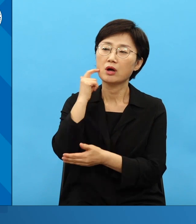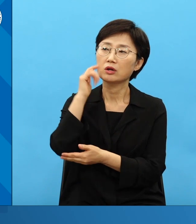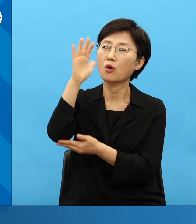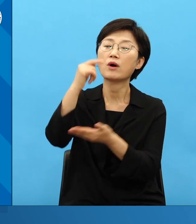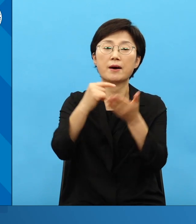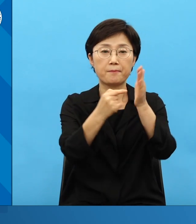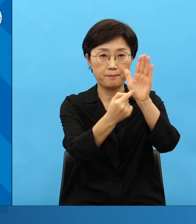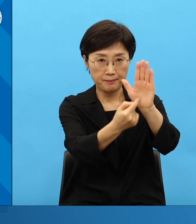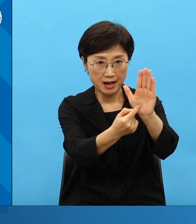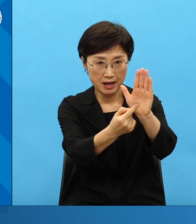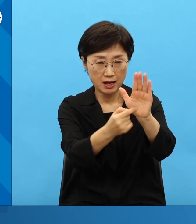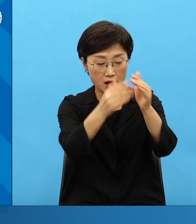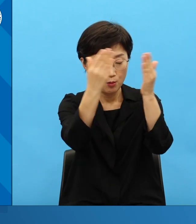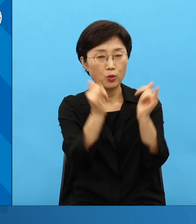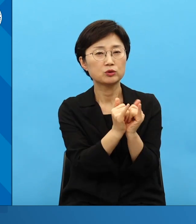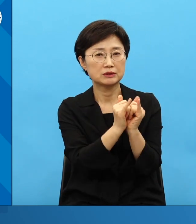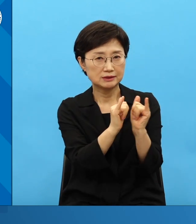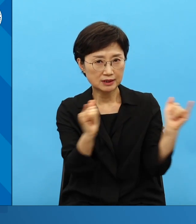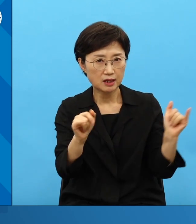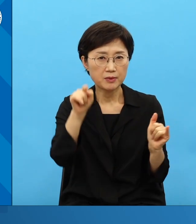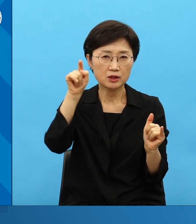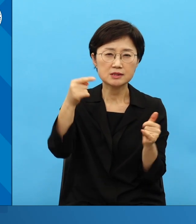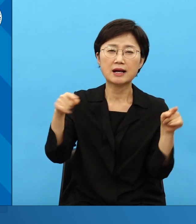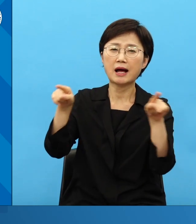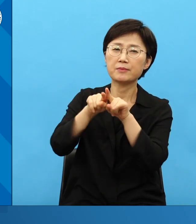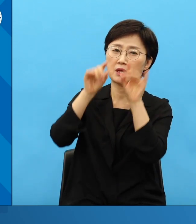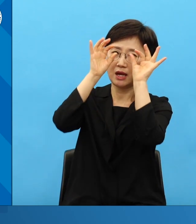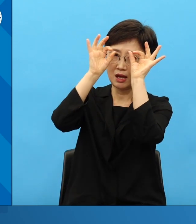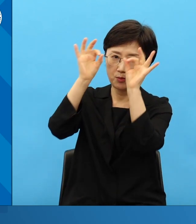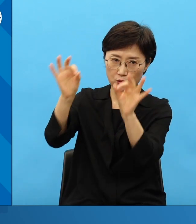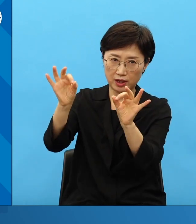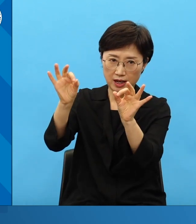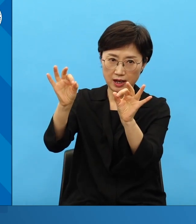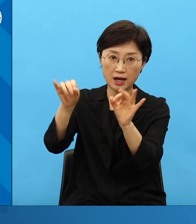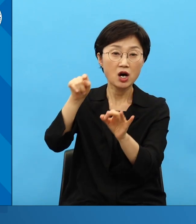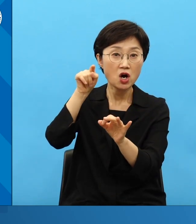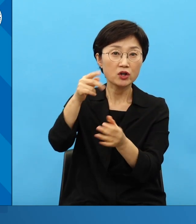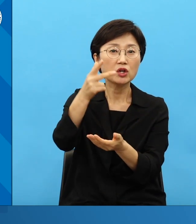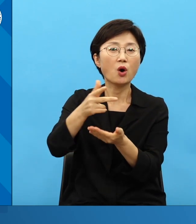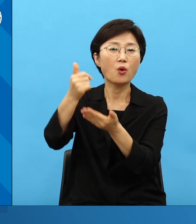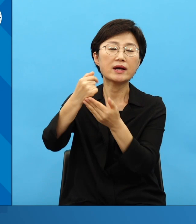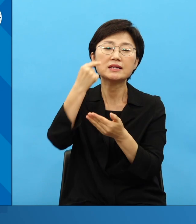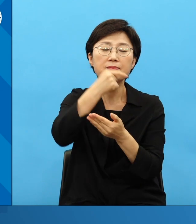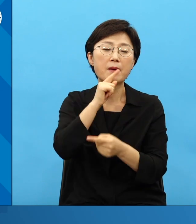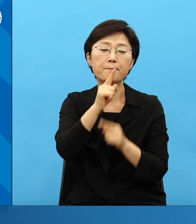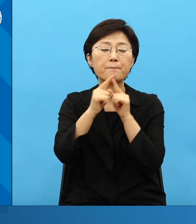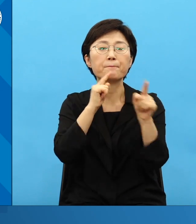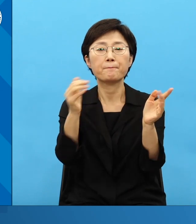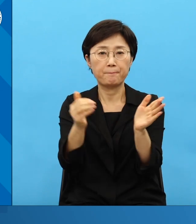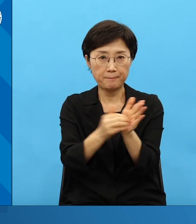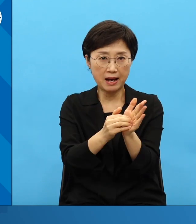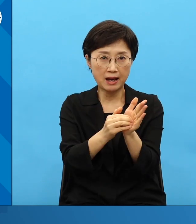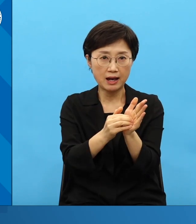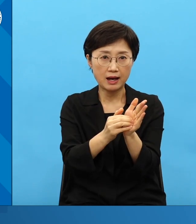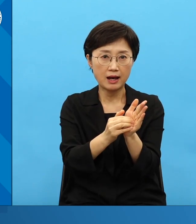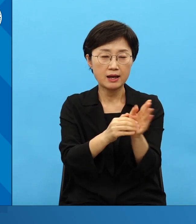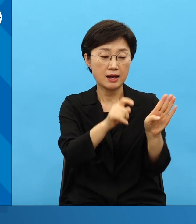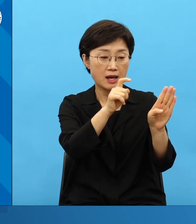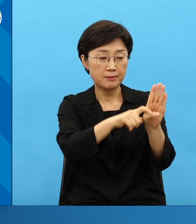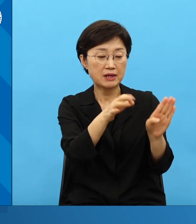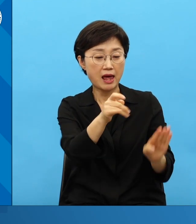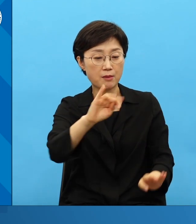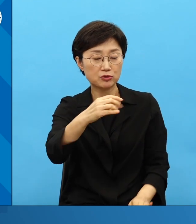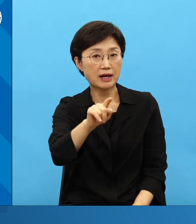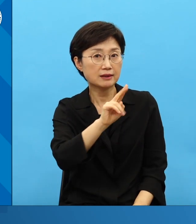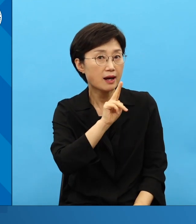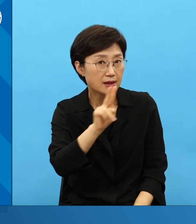영광이 나타나고 모든 육체가 그것을 함께 보리라. 이는 여호와의 입이 말씀하셨느니라.